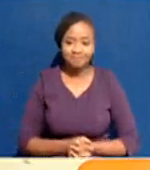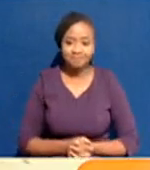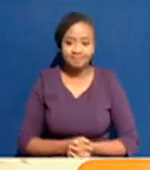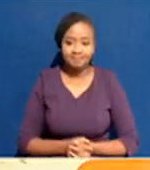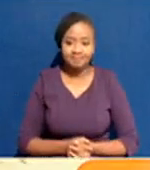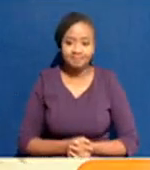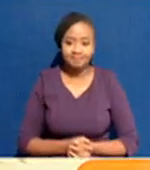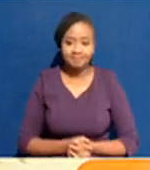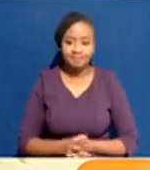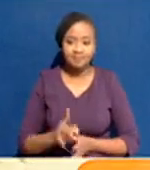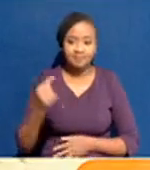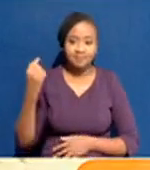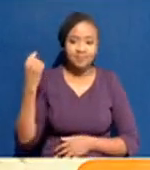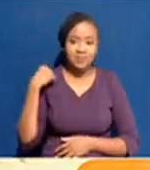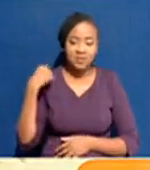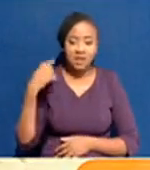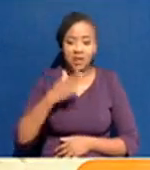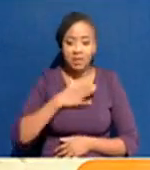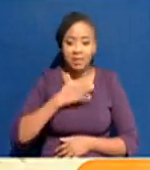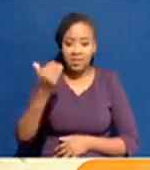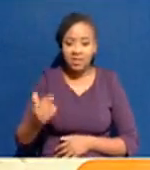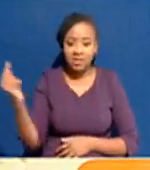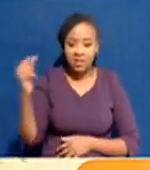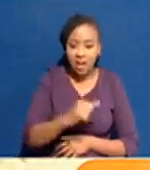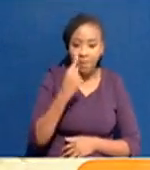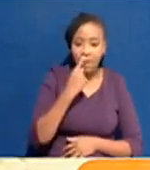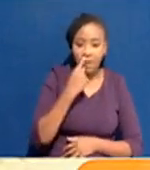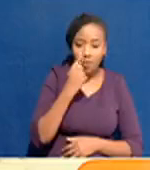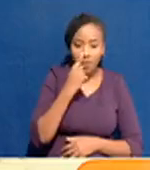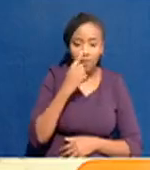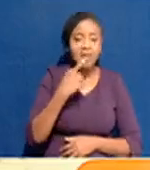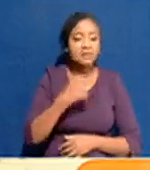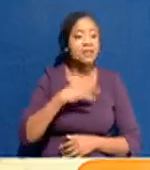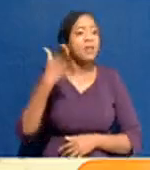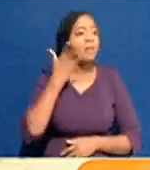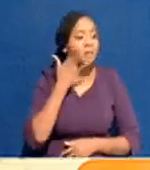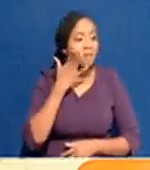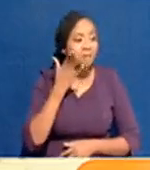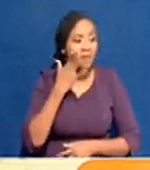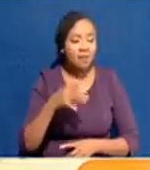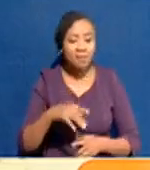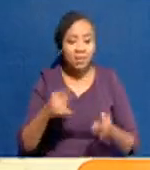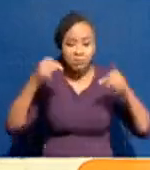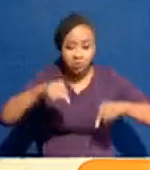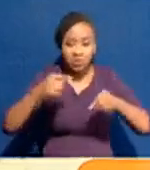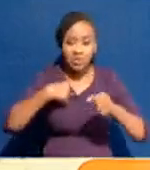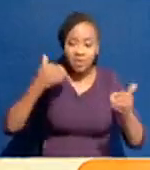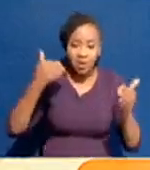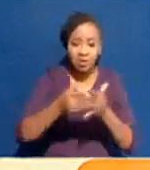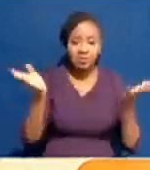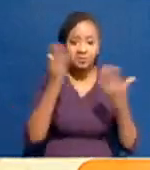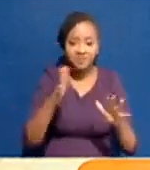Sana mtoto wangu alikuja nyumbani akaniambia, mama, sasa leo mimi ninasoma, niko karibu kumaliza